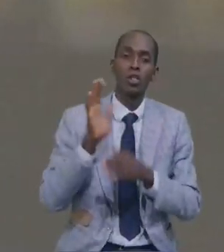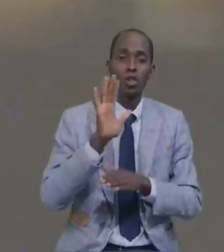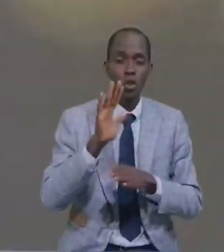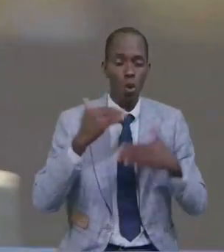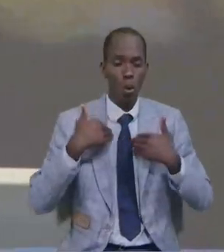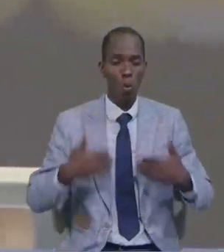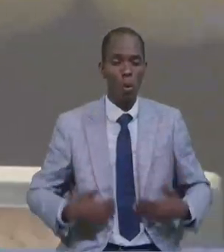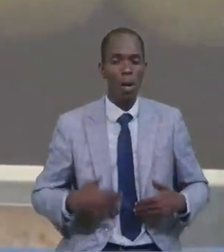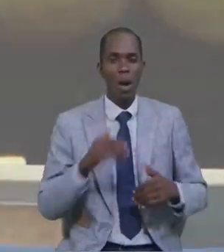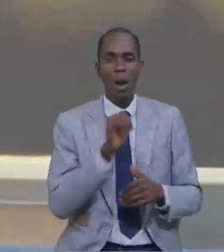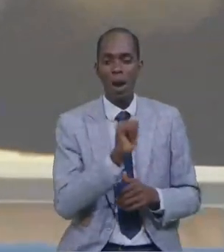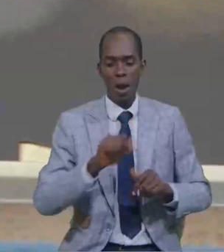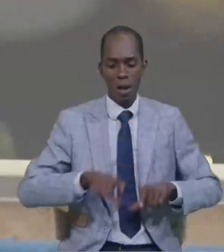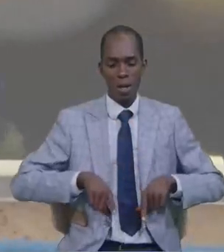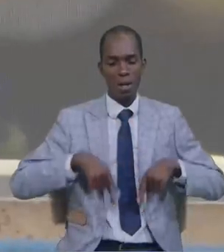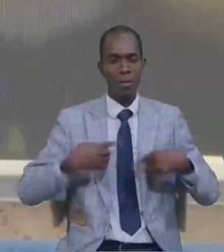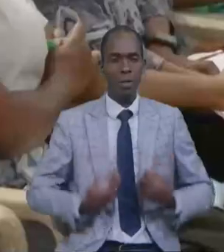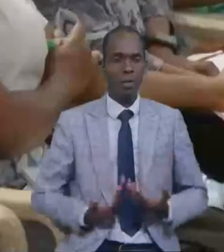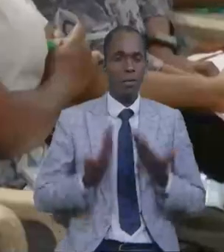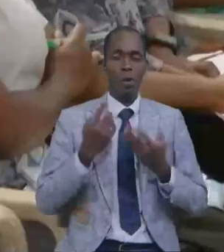raisonnable. Verset 2.